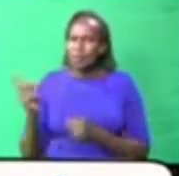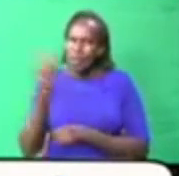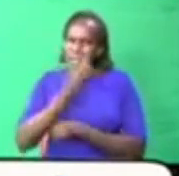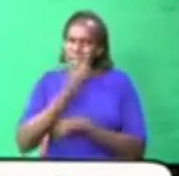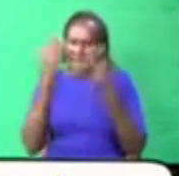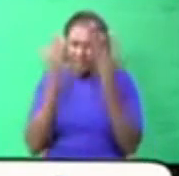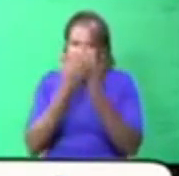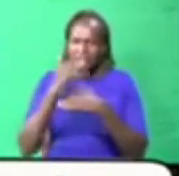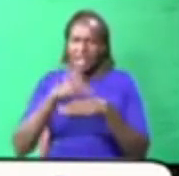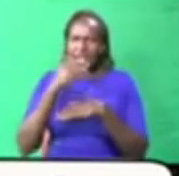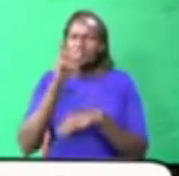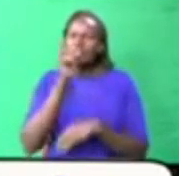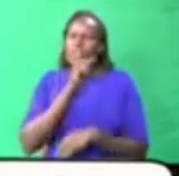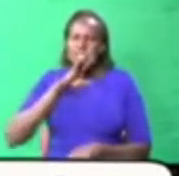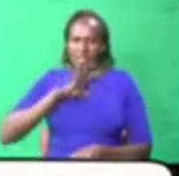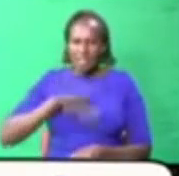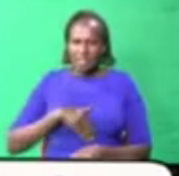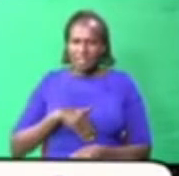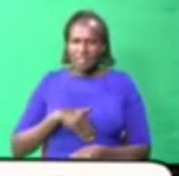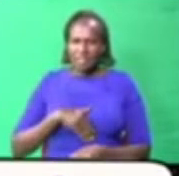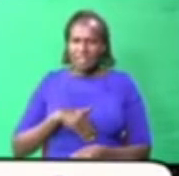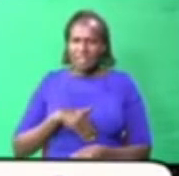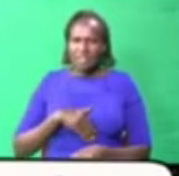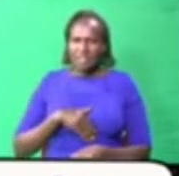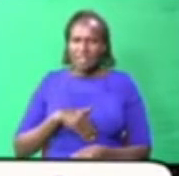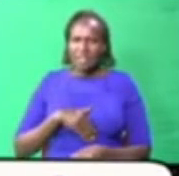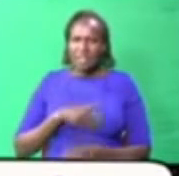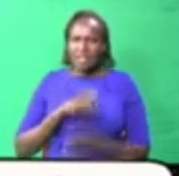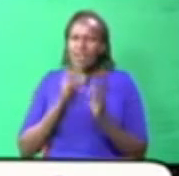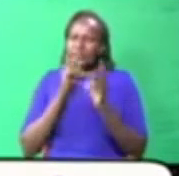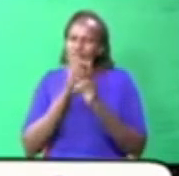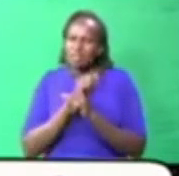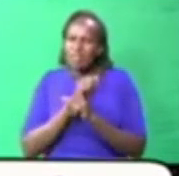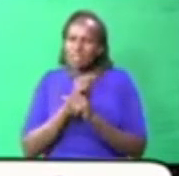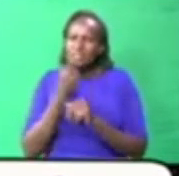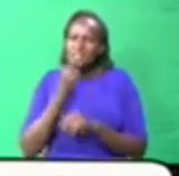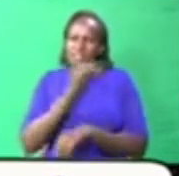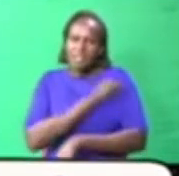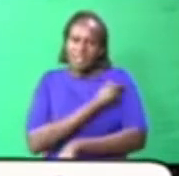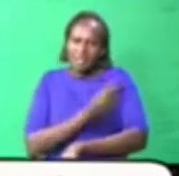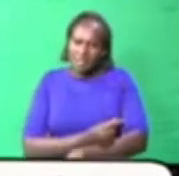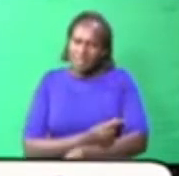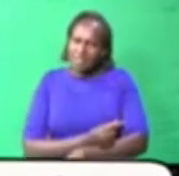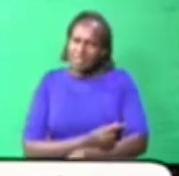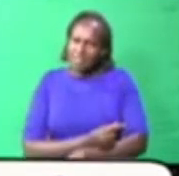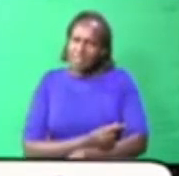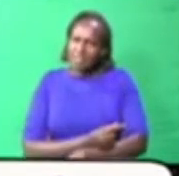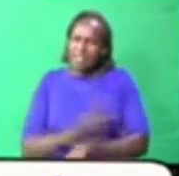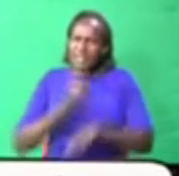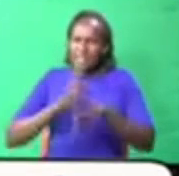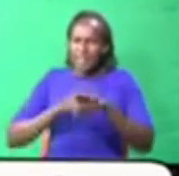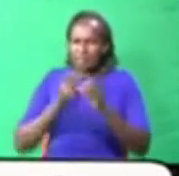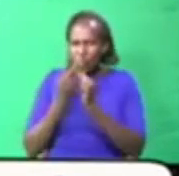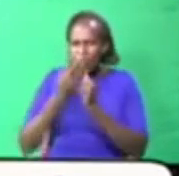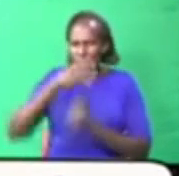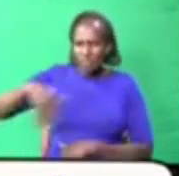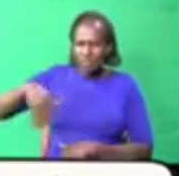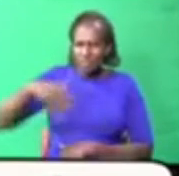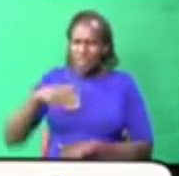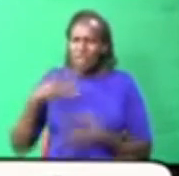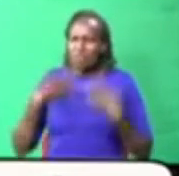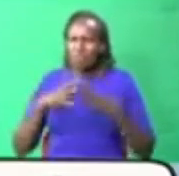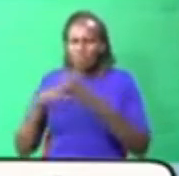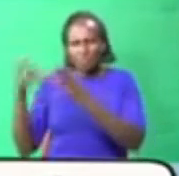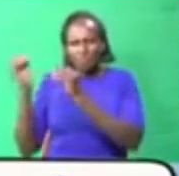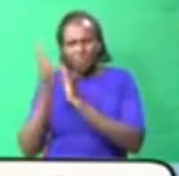kesha, ni miongozi kumalizia, nikasema the grace. Kusema the grace kitu saa sita na nusu hivi, watu wakaenda